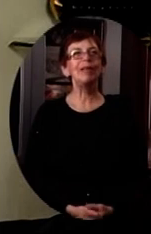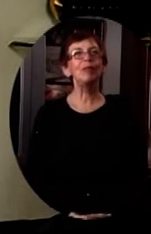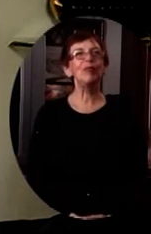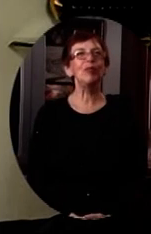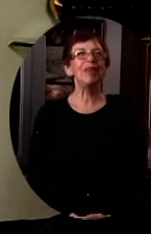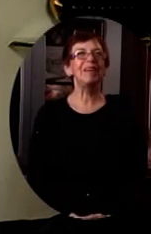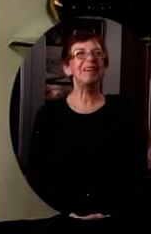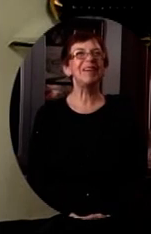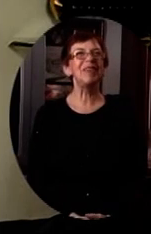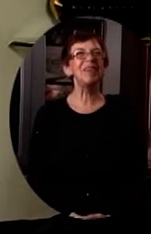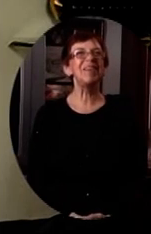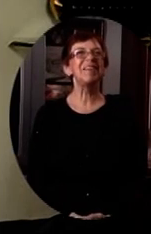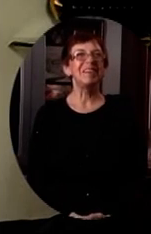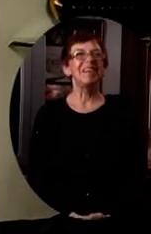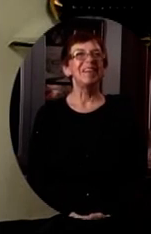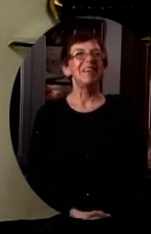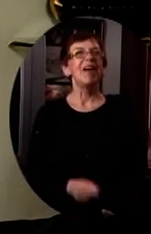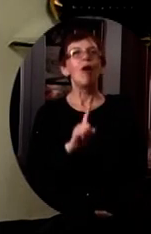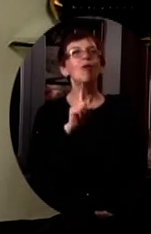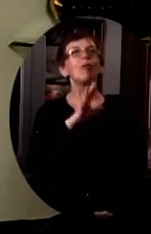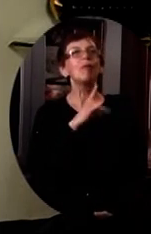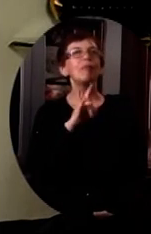לא הייתי מפונקת, לא.